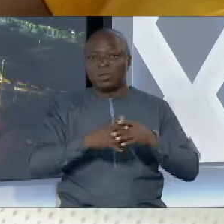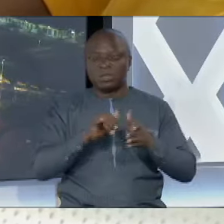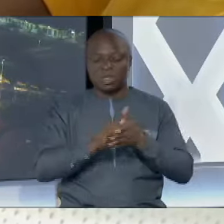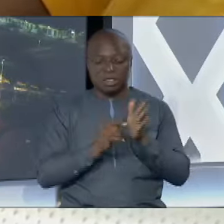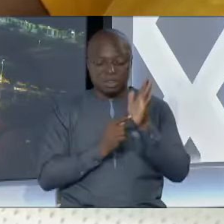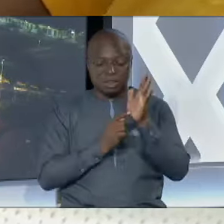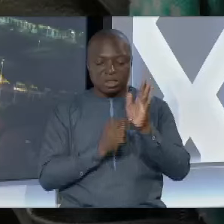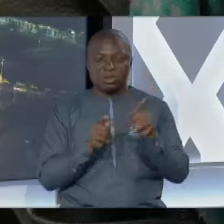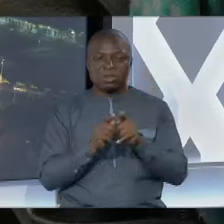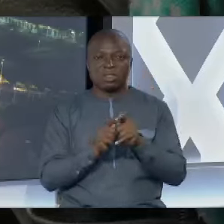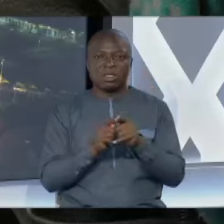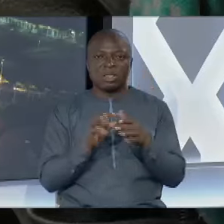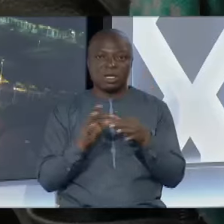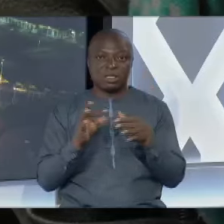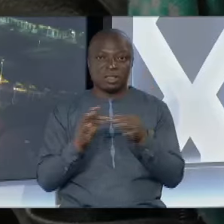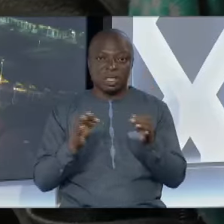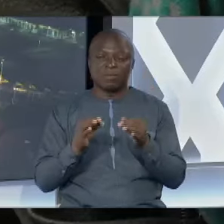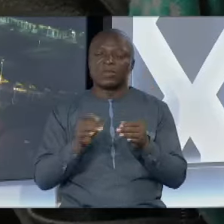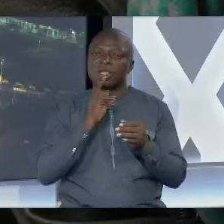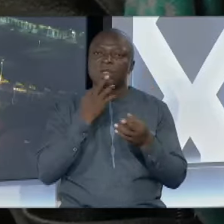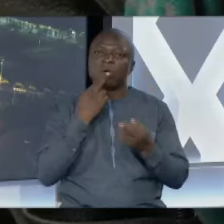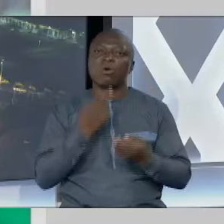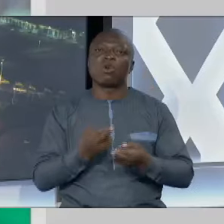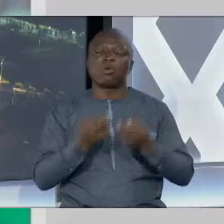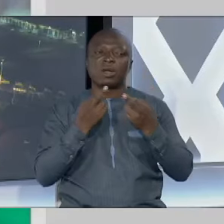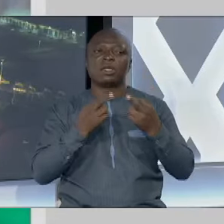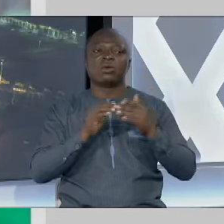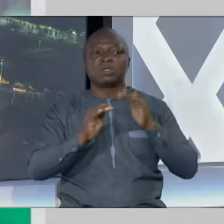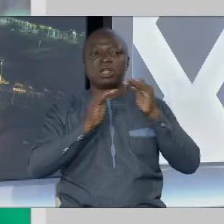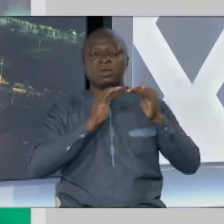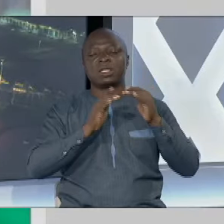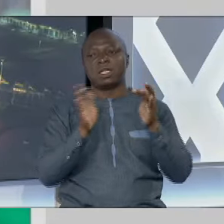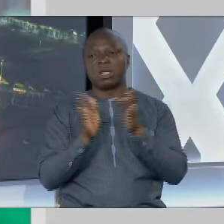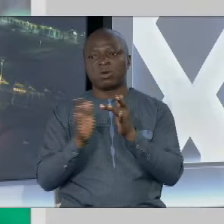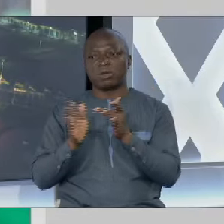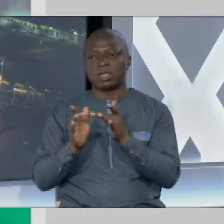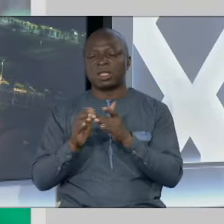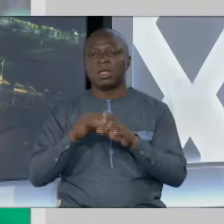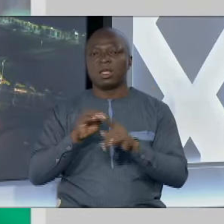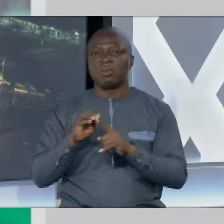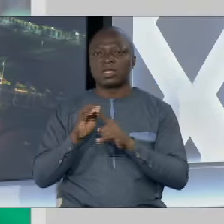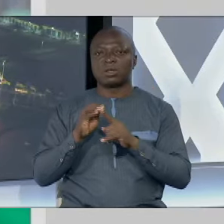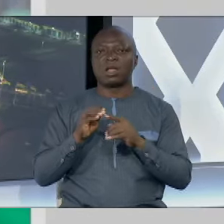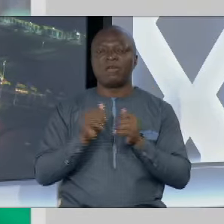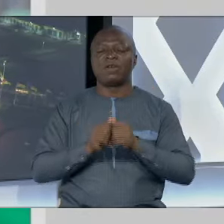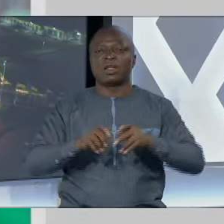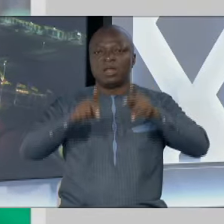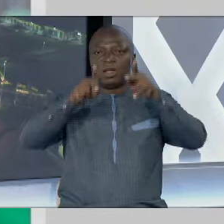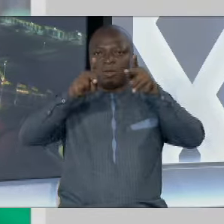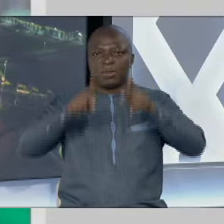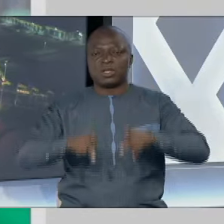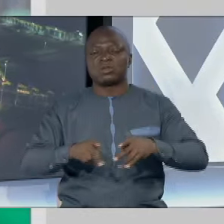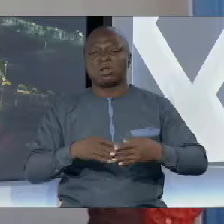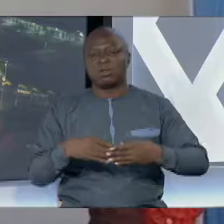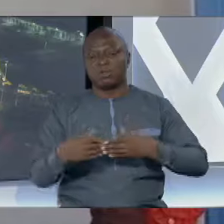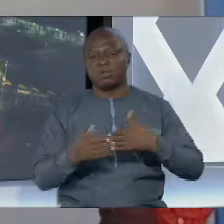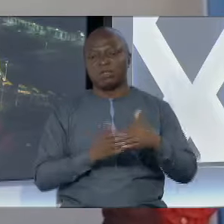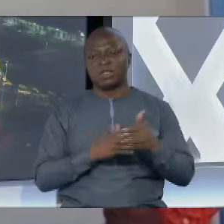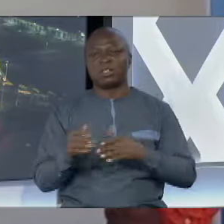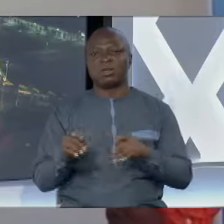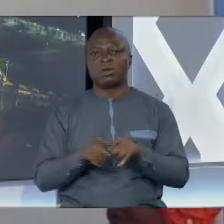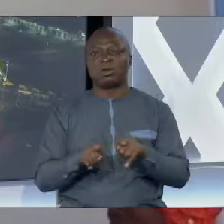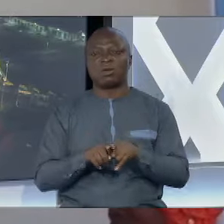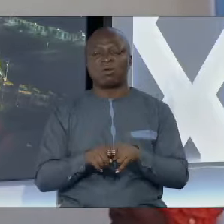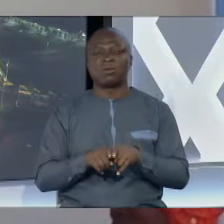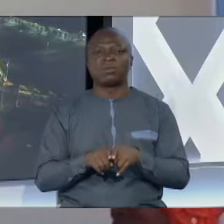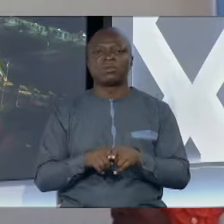symptômes précités, il lui est recommandé de limiter les contacts et en particulier avec les personnes fragiles comme